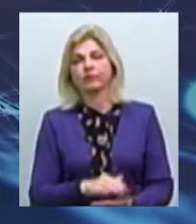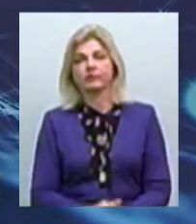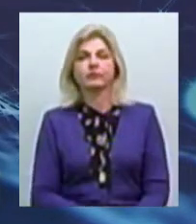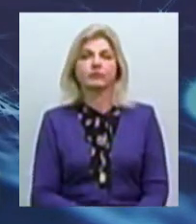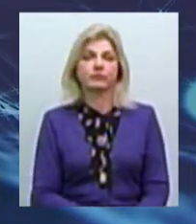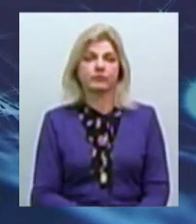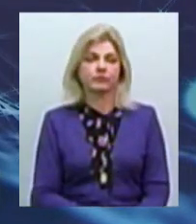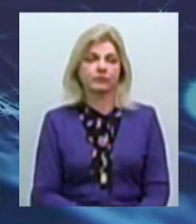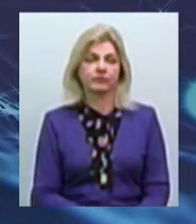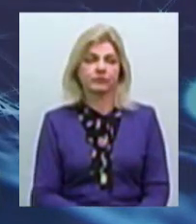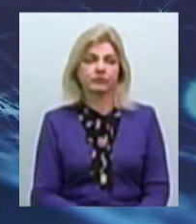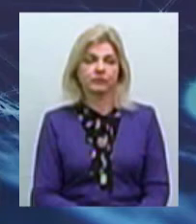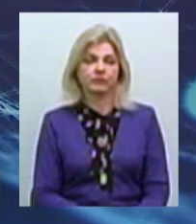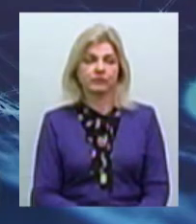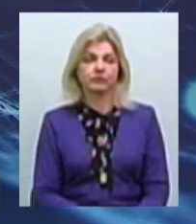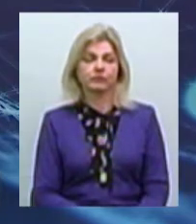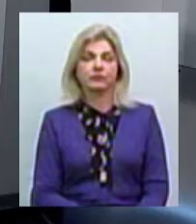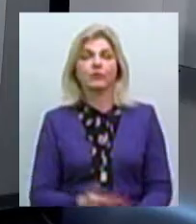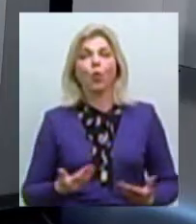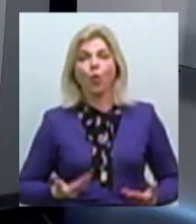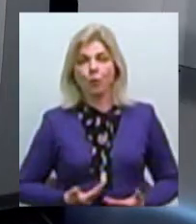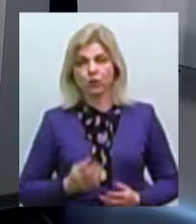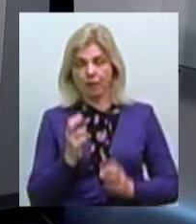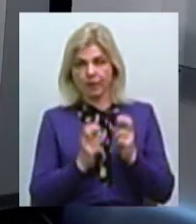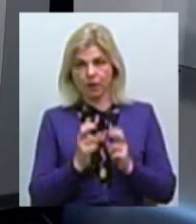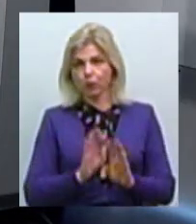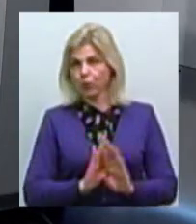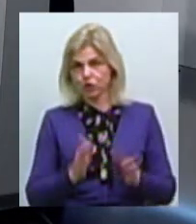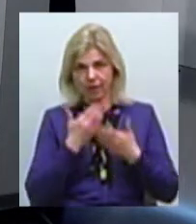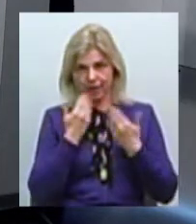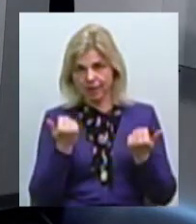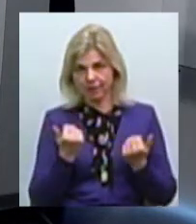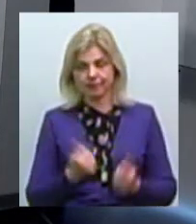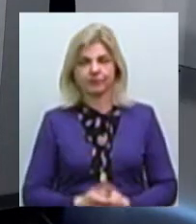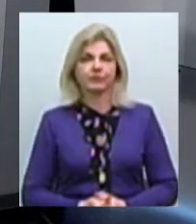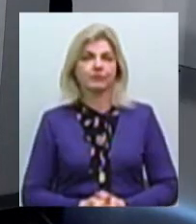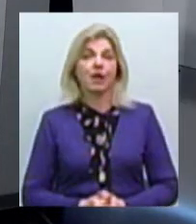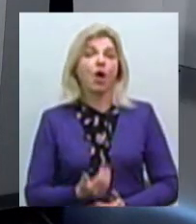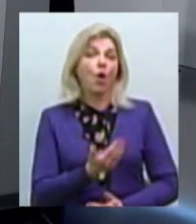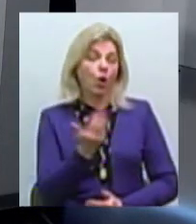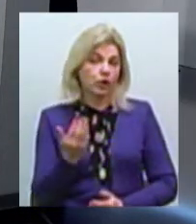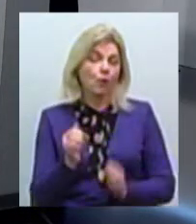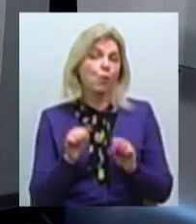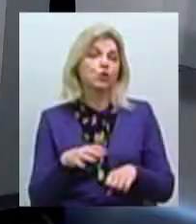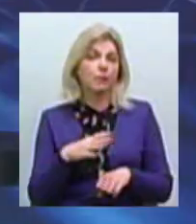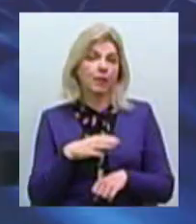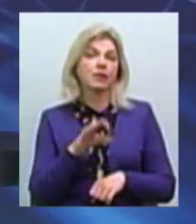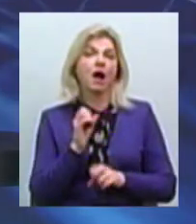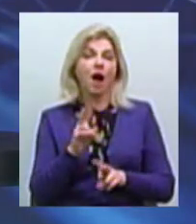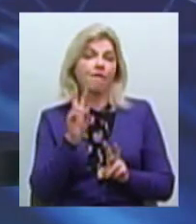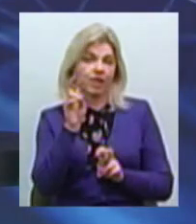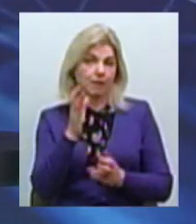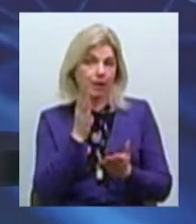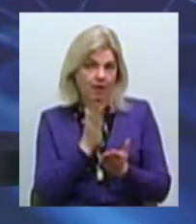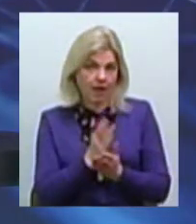и нотариусы и все коммунальных предприятий уже нету ну а не может юридические лица и есть но